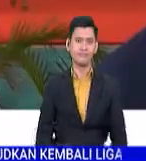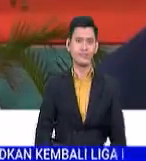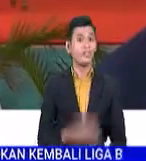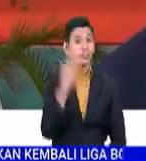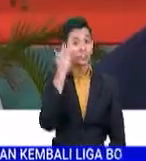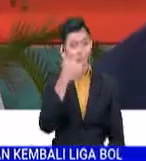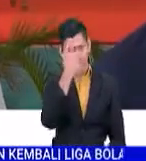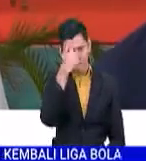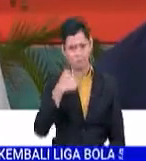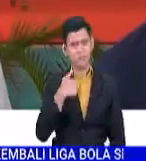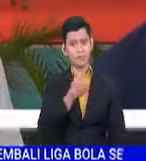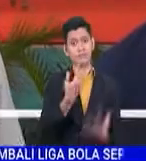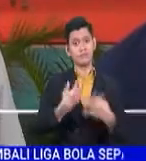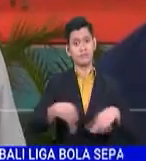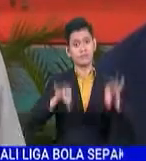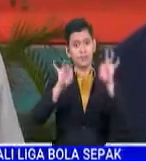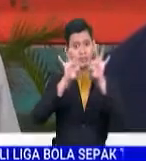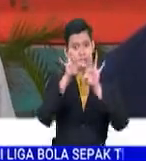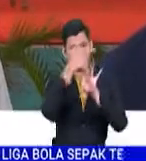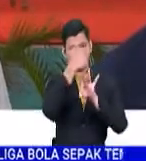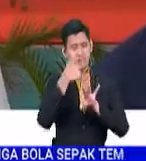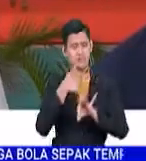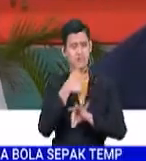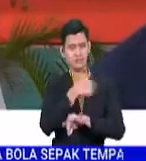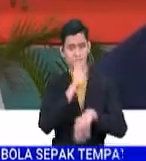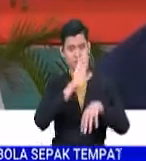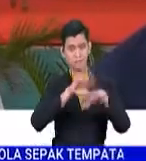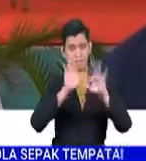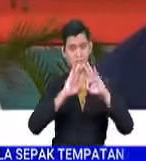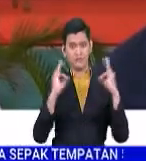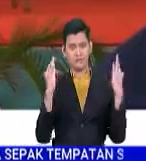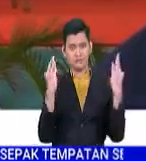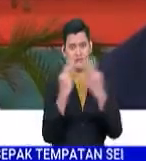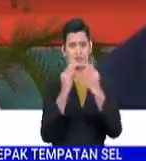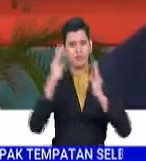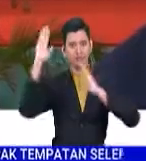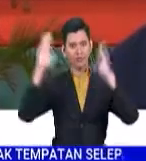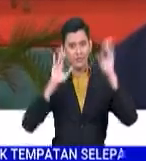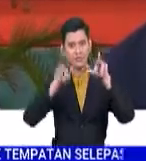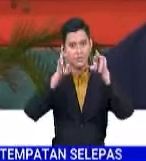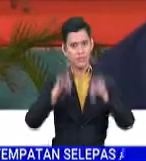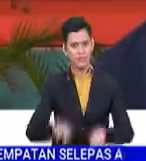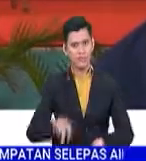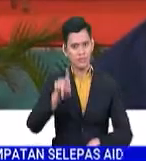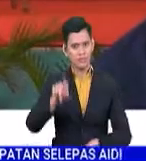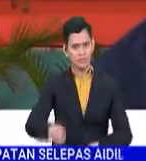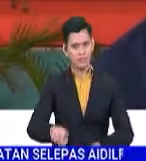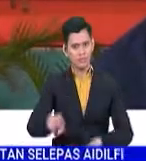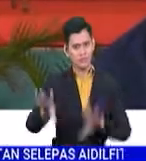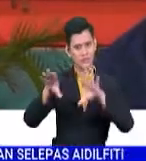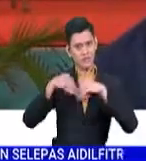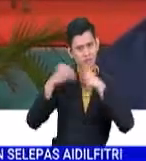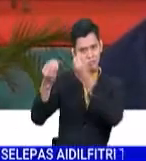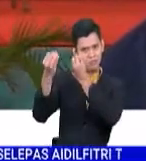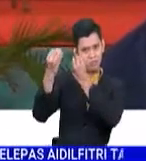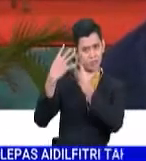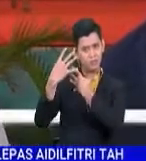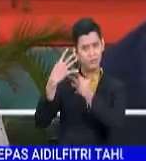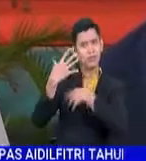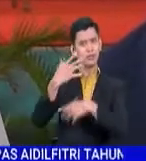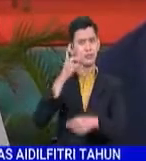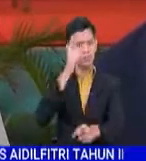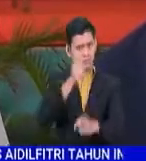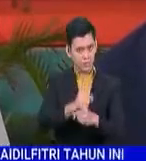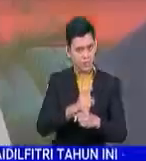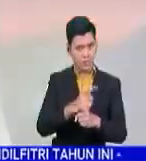Sebab bagi kita penting konektiviti ini, apabila kita sebut keluarga di Malaysia, rakyat baru mendapat maklumat yang pasti dan sahih. Kita nak kerajaan